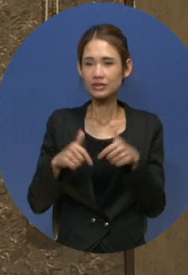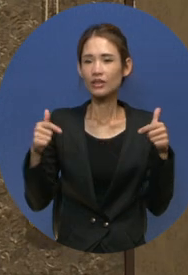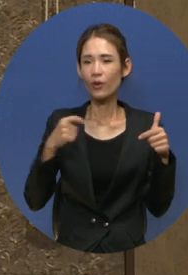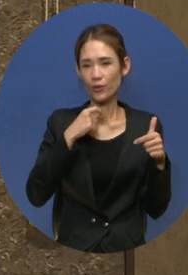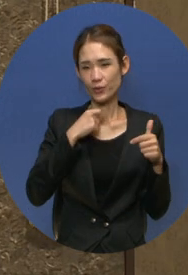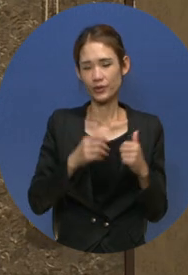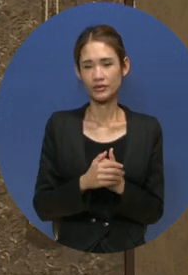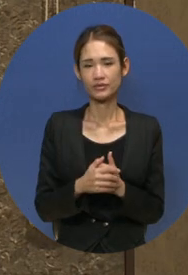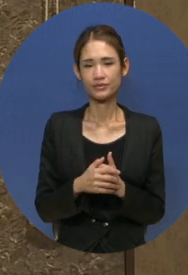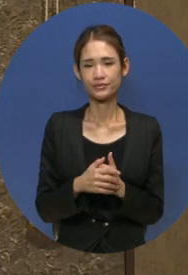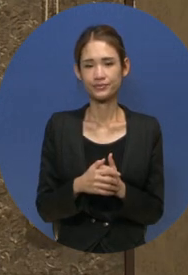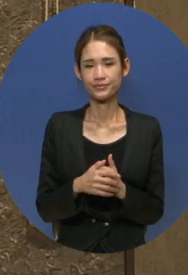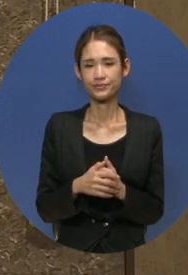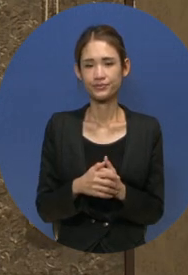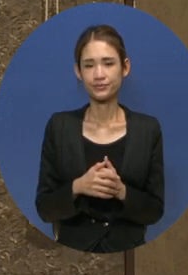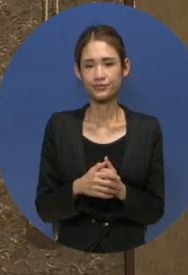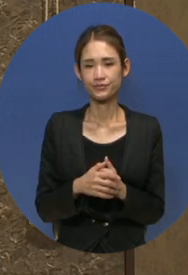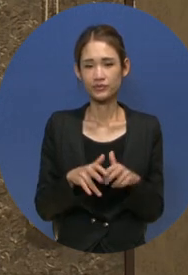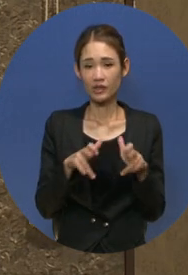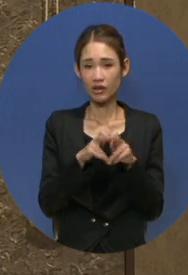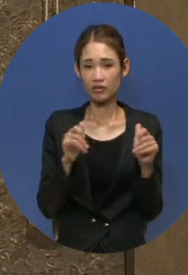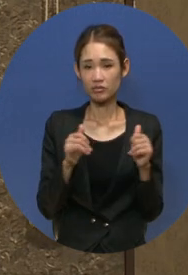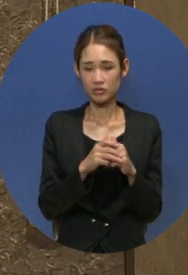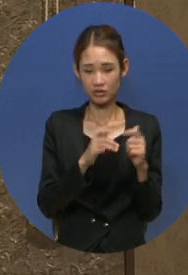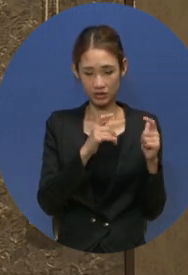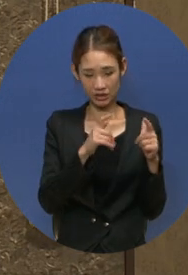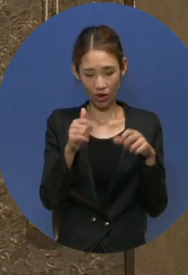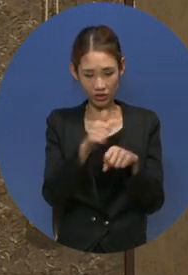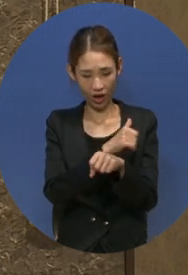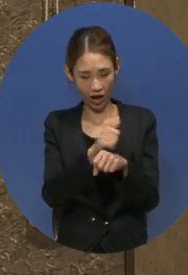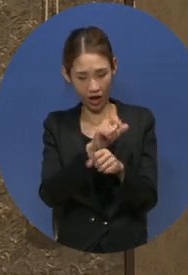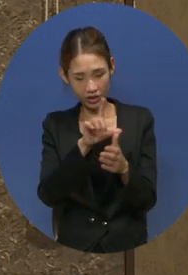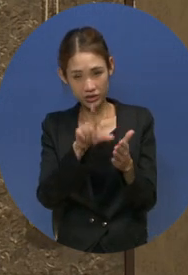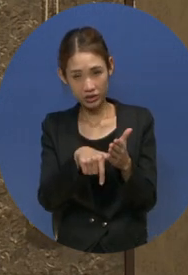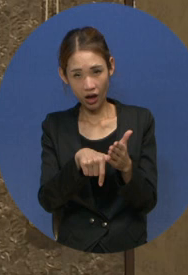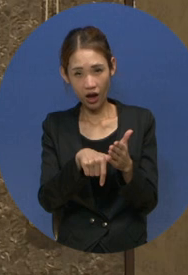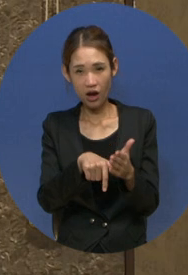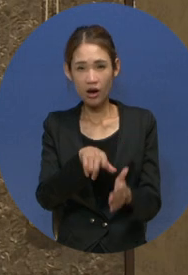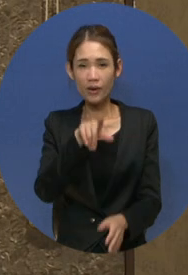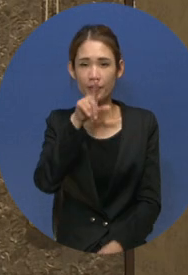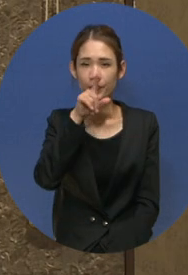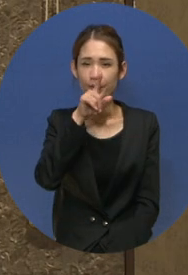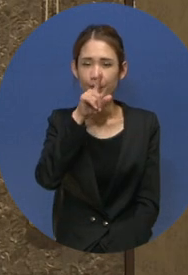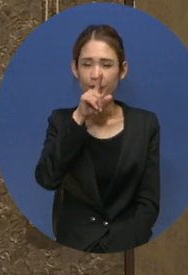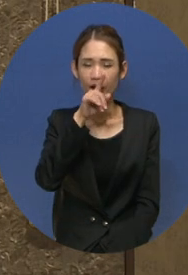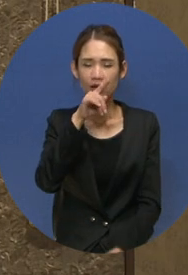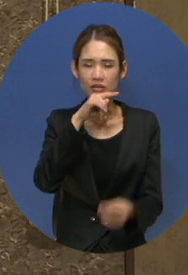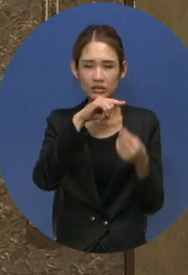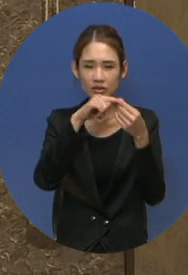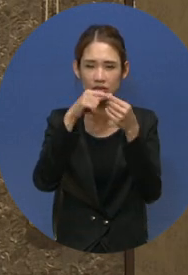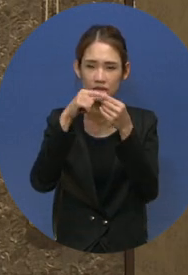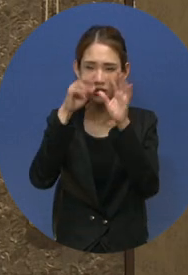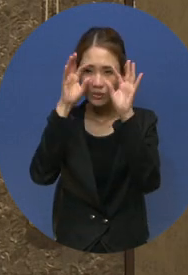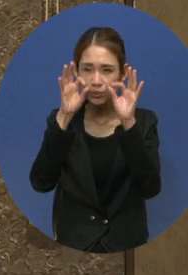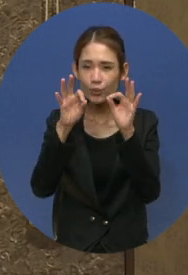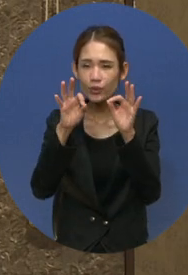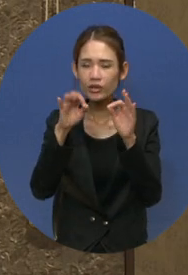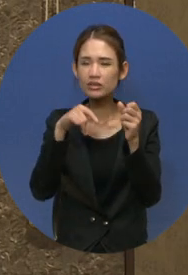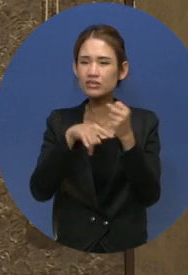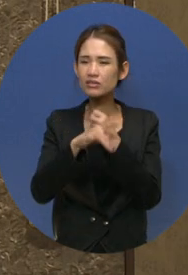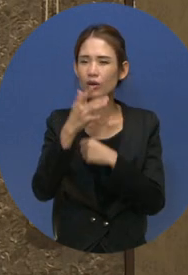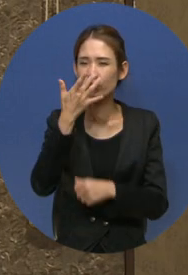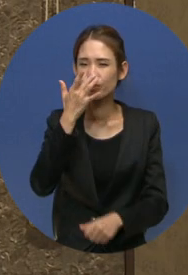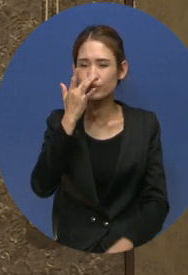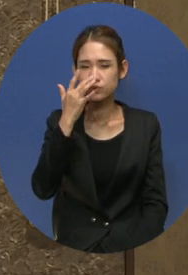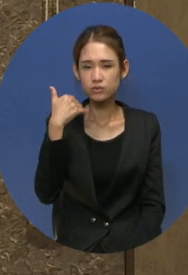싶고요. 네. 왜냐하면 장애인분들이 이 지역을 다닐 때 말을 글은 보지만 네. 이 그게 무슨 뜻인지